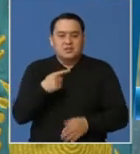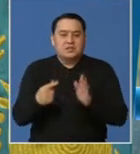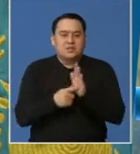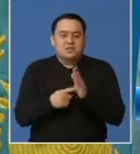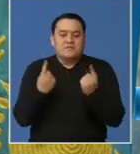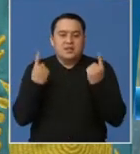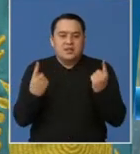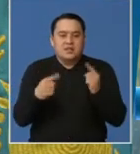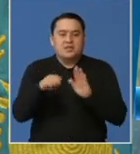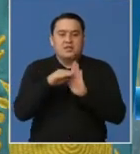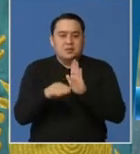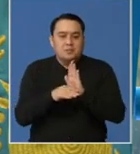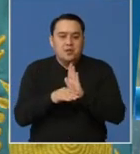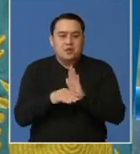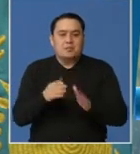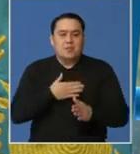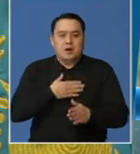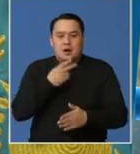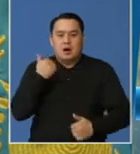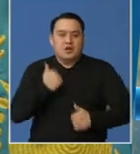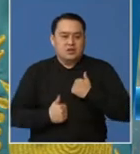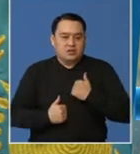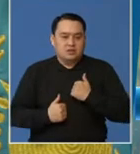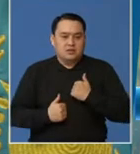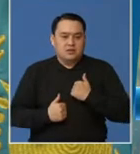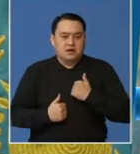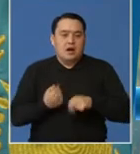граней великой степи, вот этим мы должны гордиться.